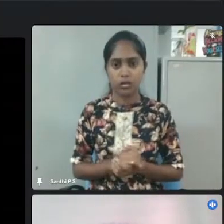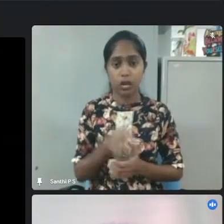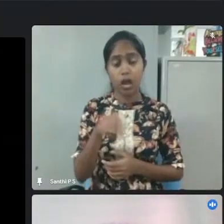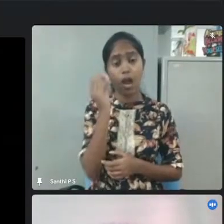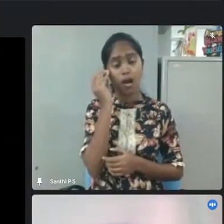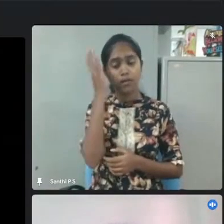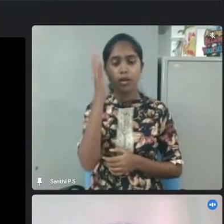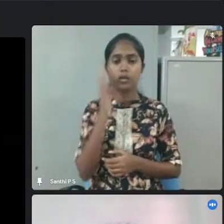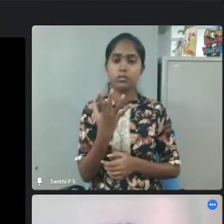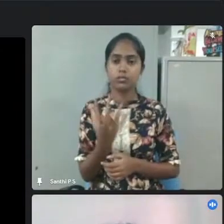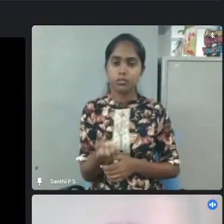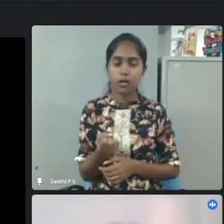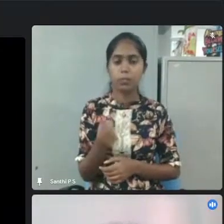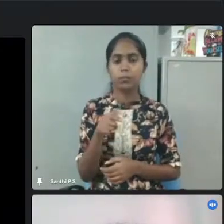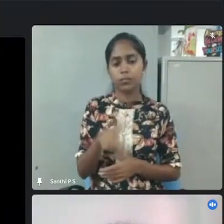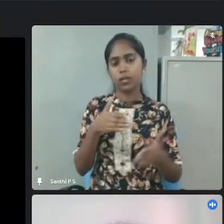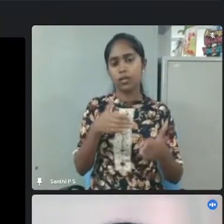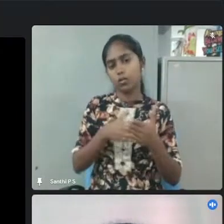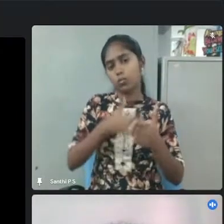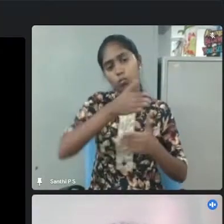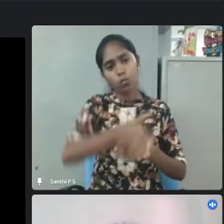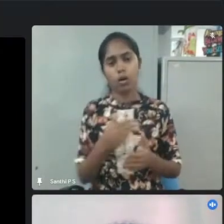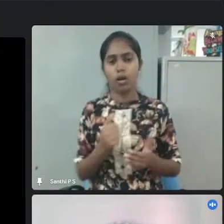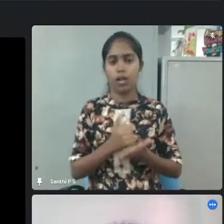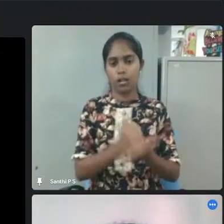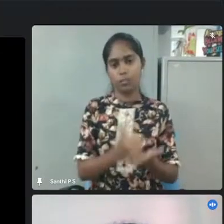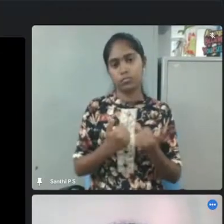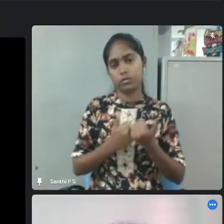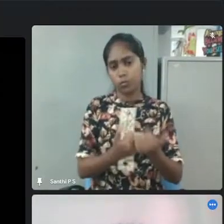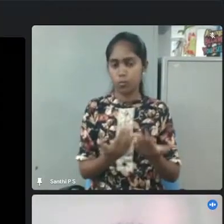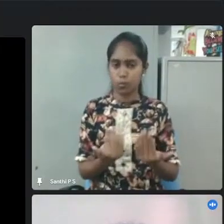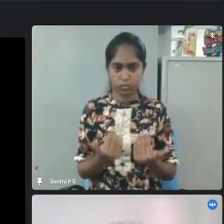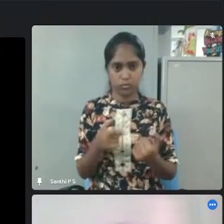ഉണ്ടെങ്കിൽ മാത്രമാണ് നമുക്കിതിനെ മറികടക്കാനായിട്ട് കൂടുതലും സാധിക്കുന്നത്.